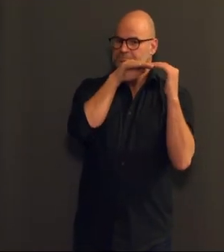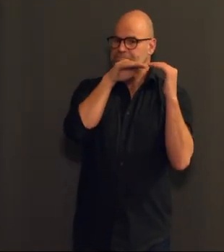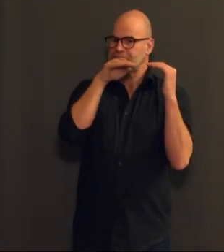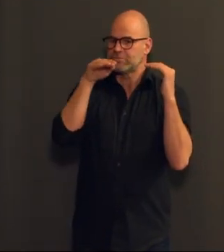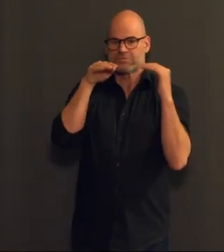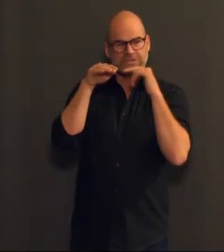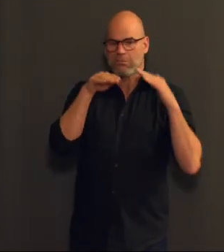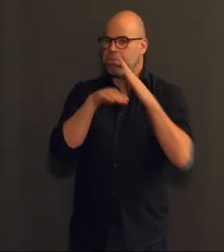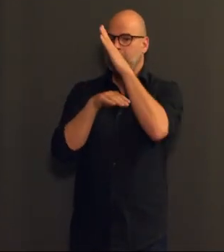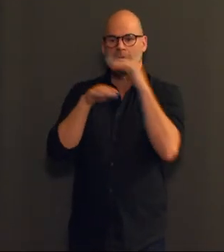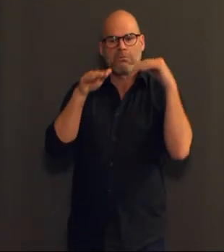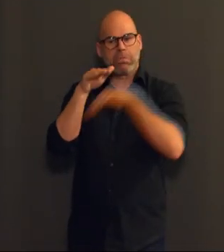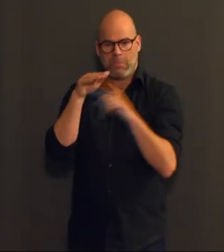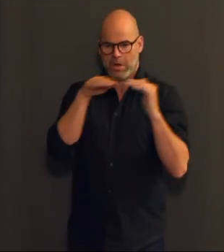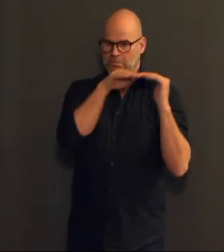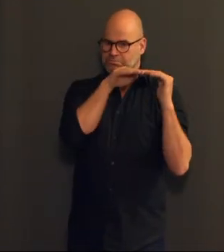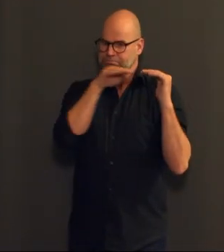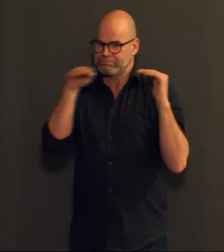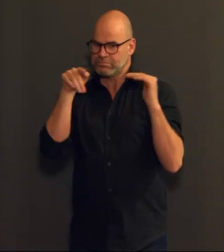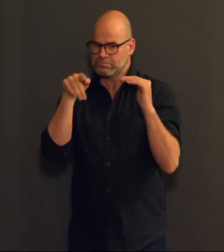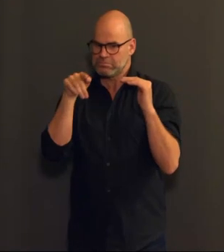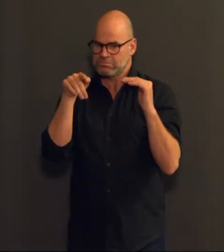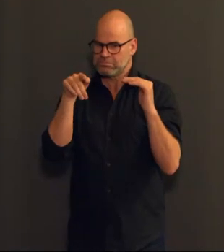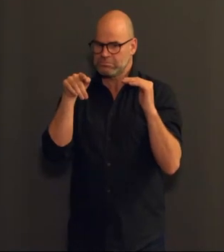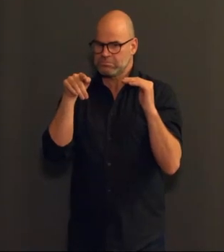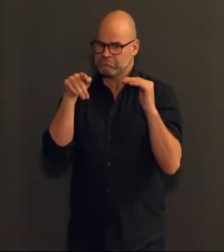bereikt of hadden jullie toch een scherpere daling verwacht?